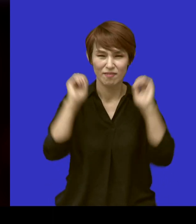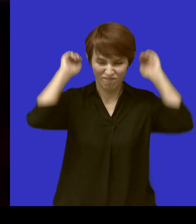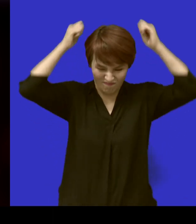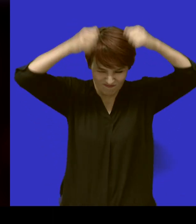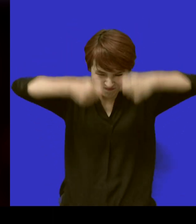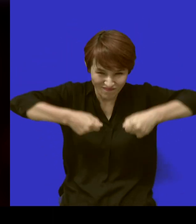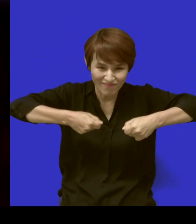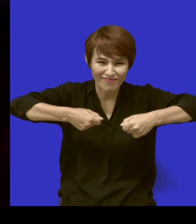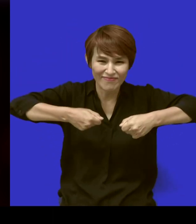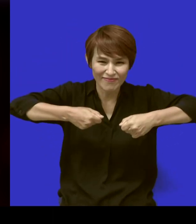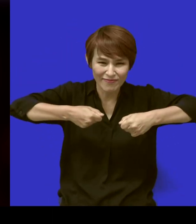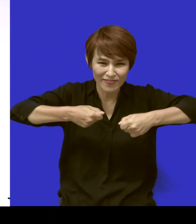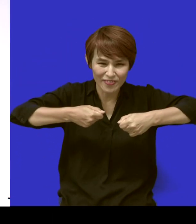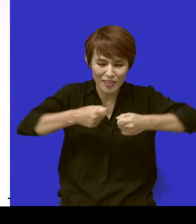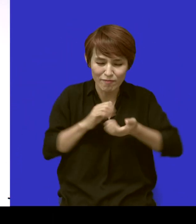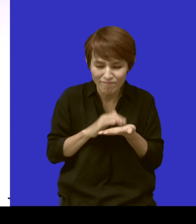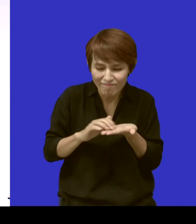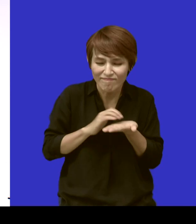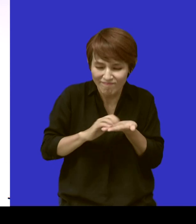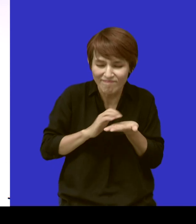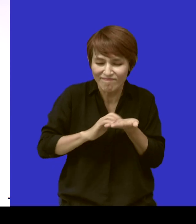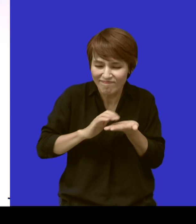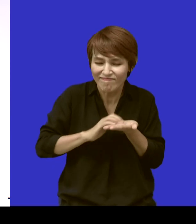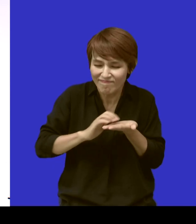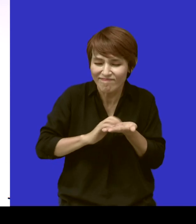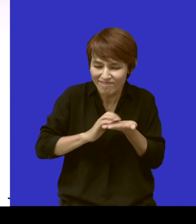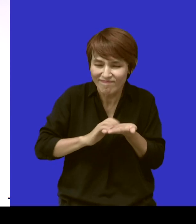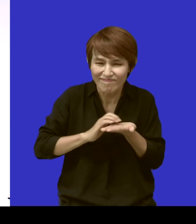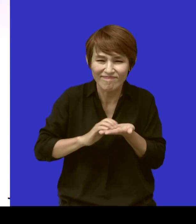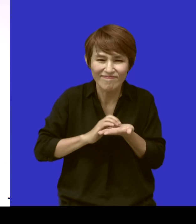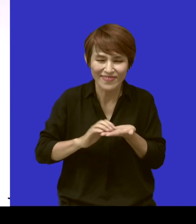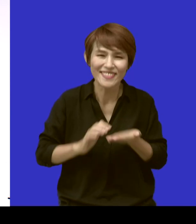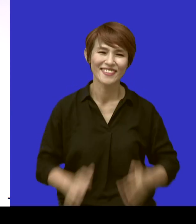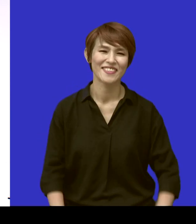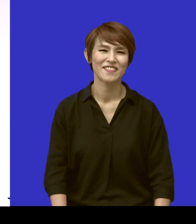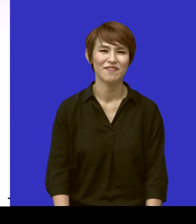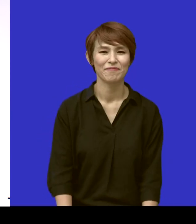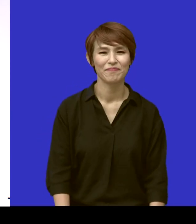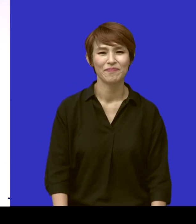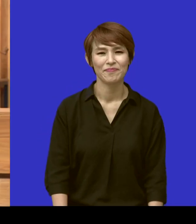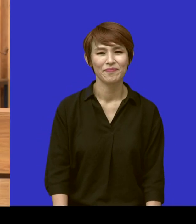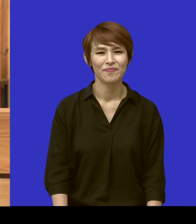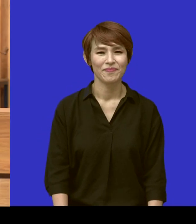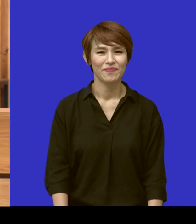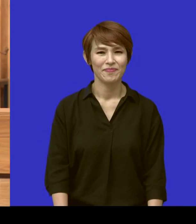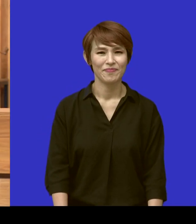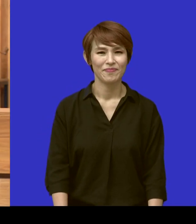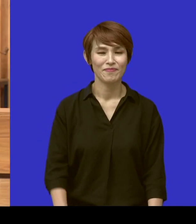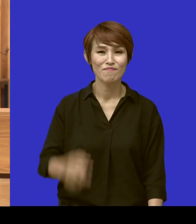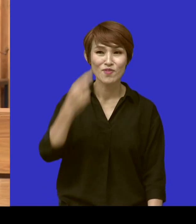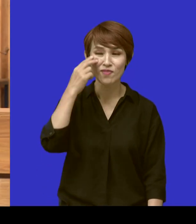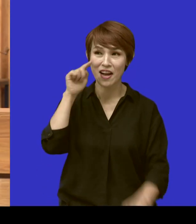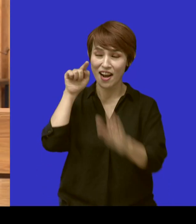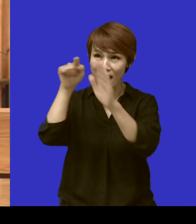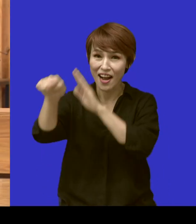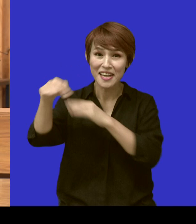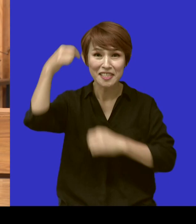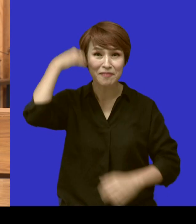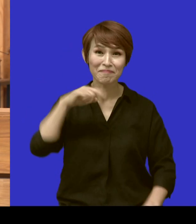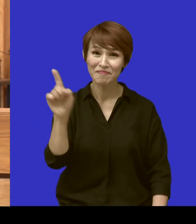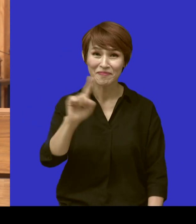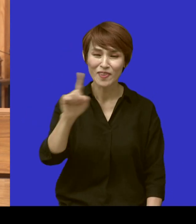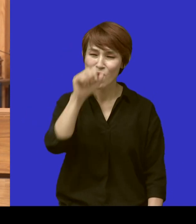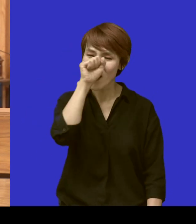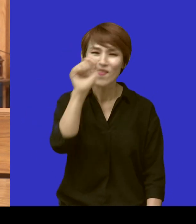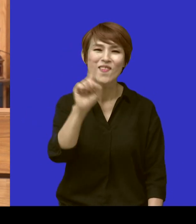뒤집어 쓰고 그 안에서 계속해서 성경을 읽었죠. 네. 그 미국 가보니까 어땠어요?